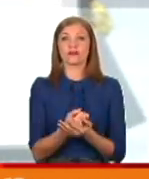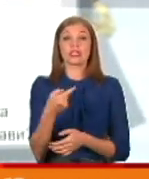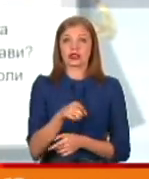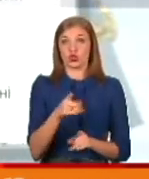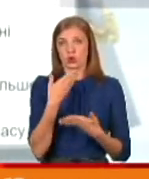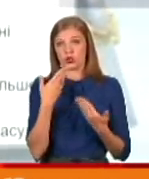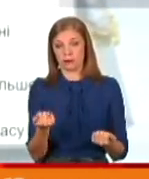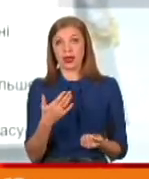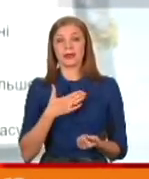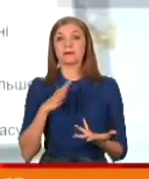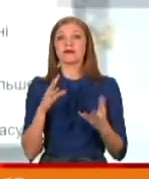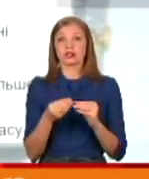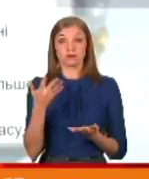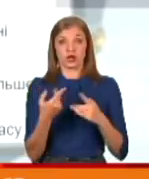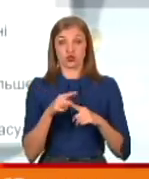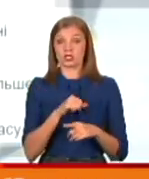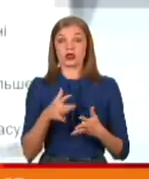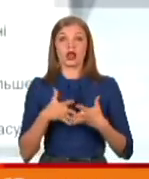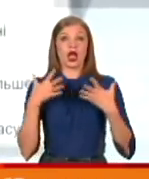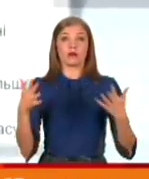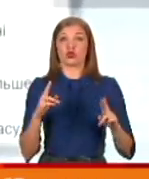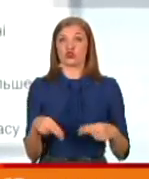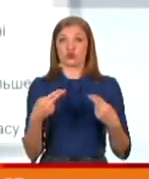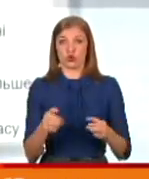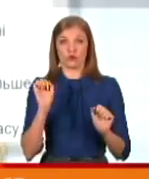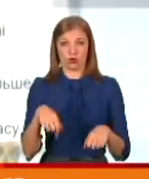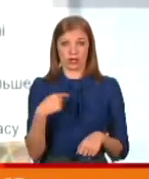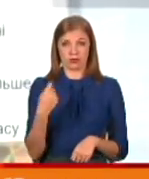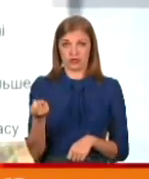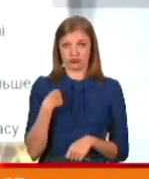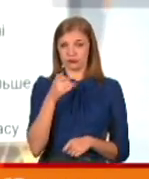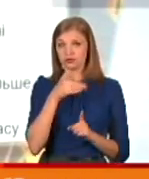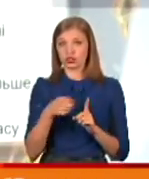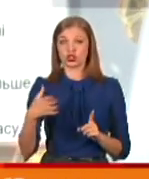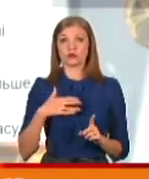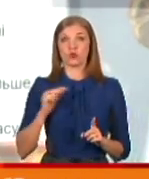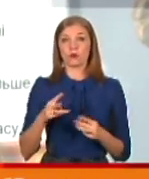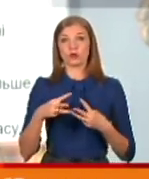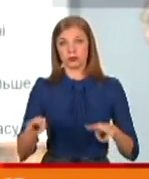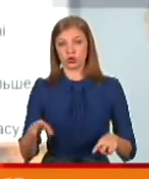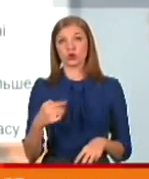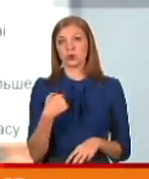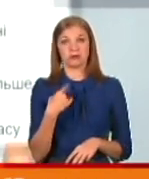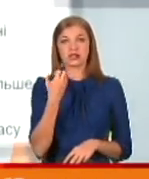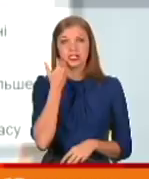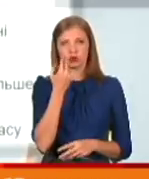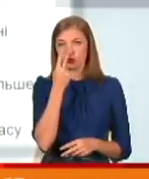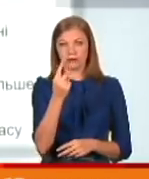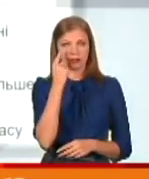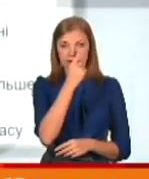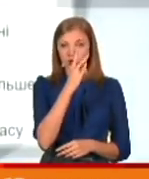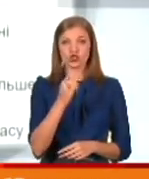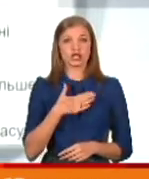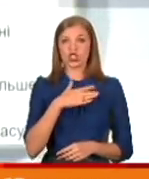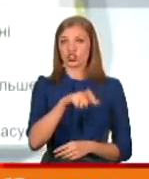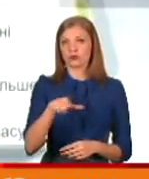чого немає. Мій висновок, якщо це найбільші злочини, які змогли мені інкримінувати за час моєї роботи міністром, то мені не соромно дивитися в очі ані